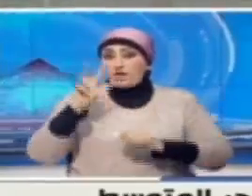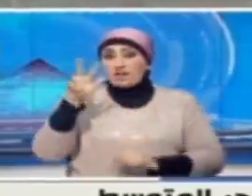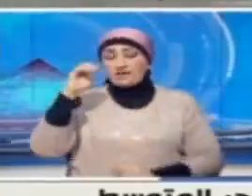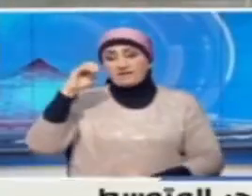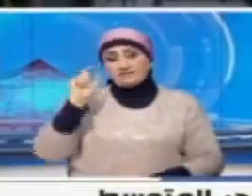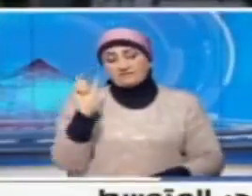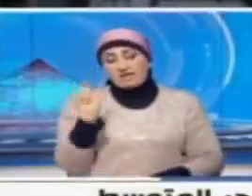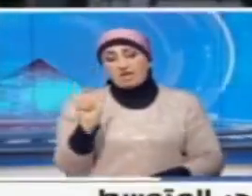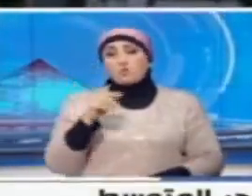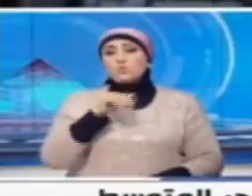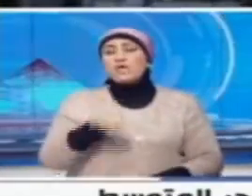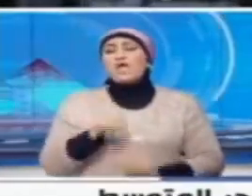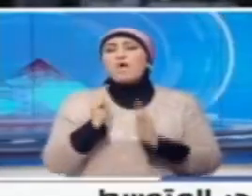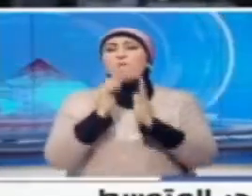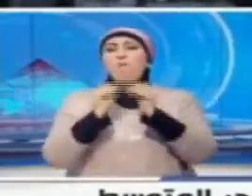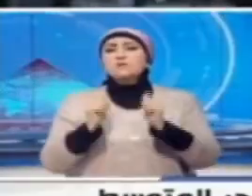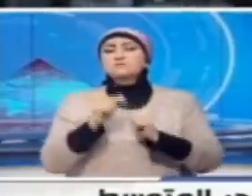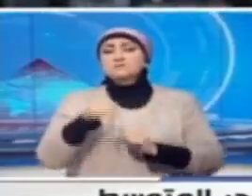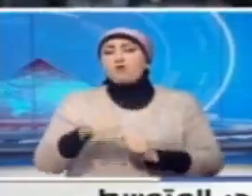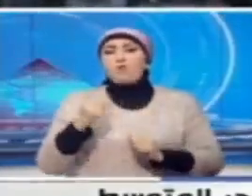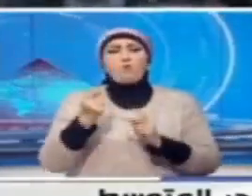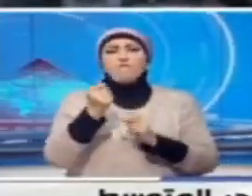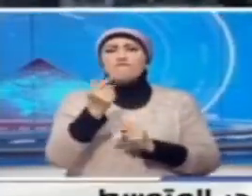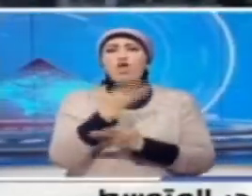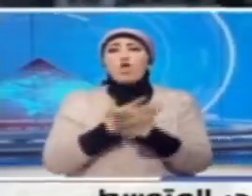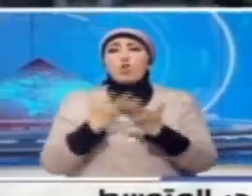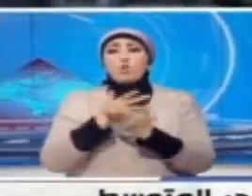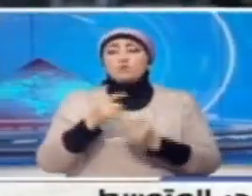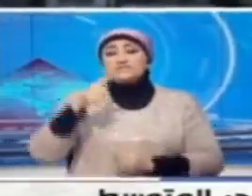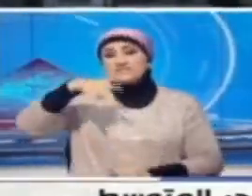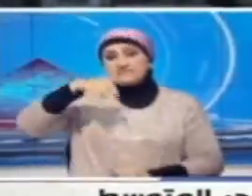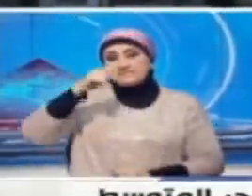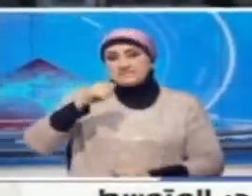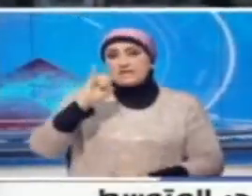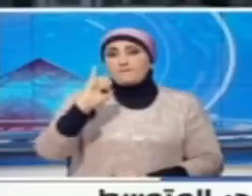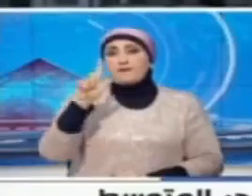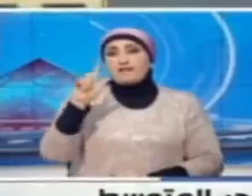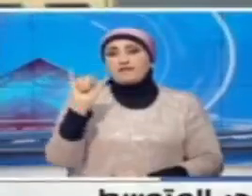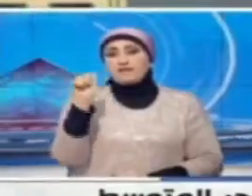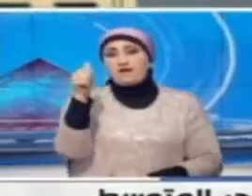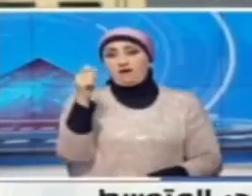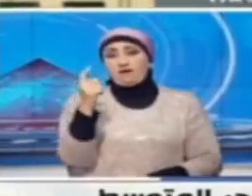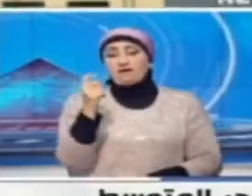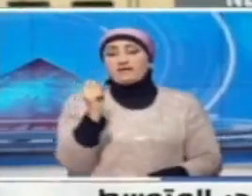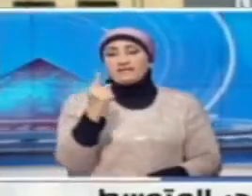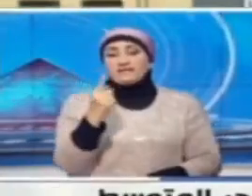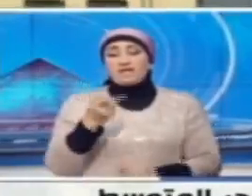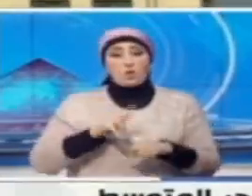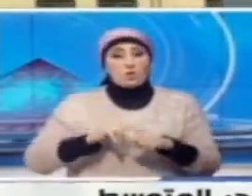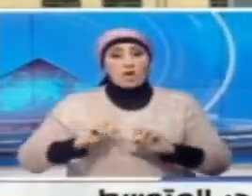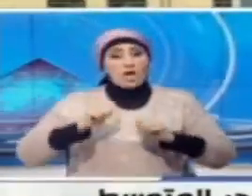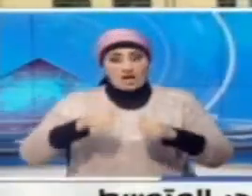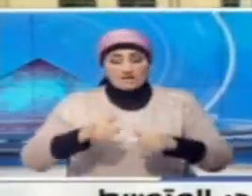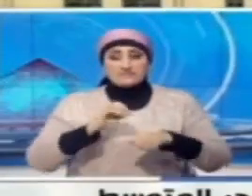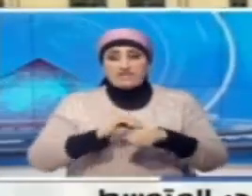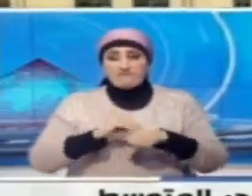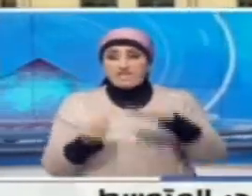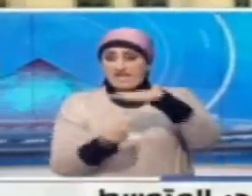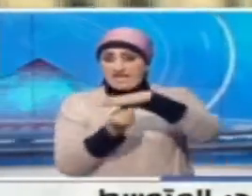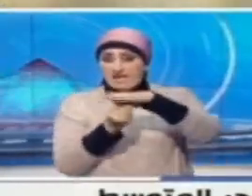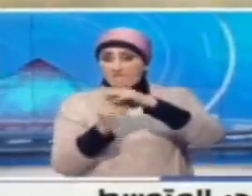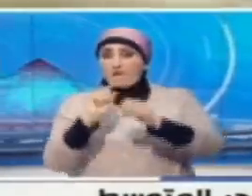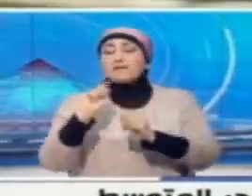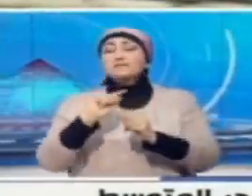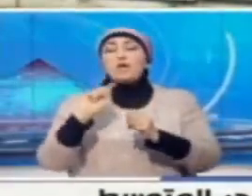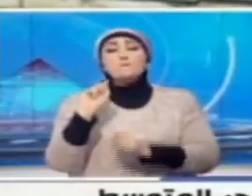مصر، وتتجاوز استثمارات المدينة 60 مليار جنيه. تضم المدينة جامعة المنصورة